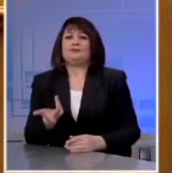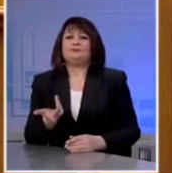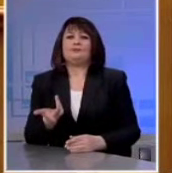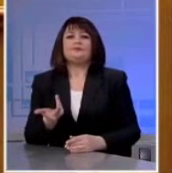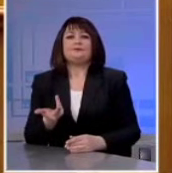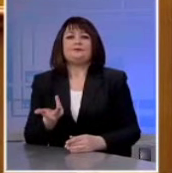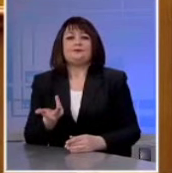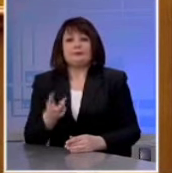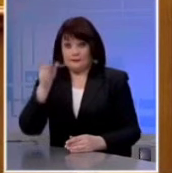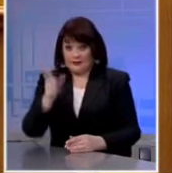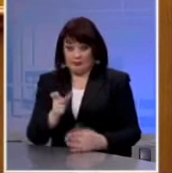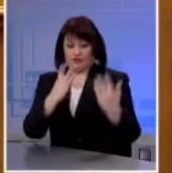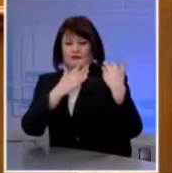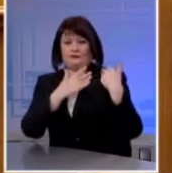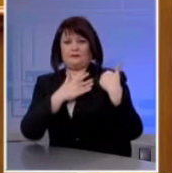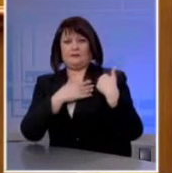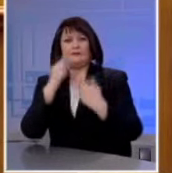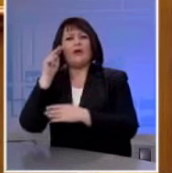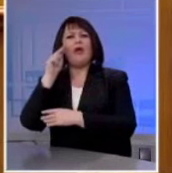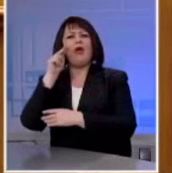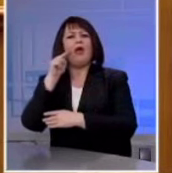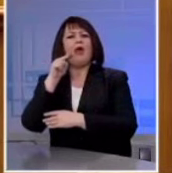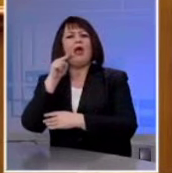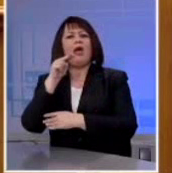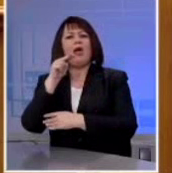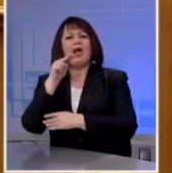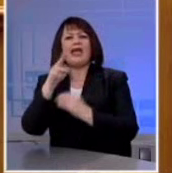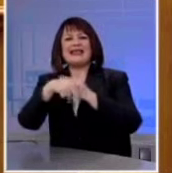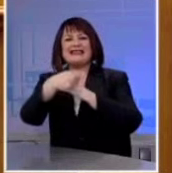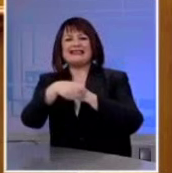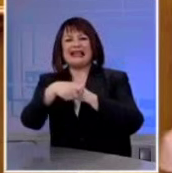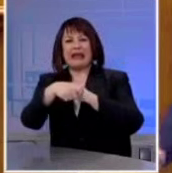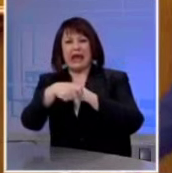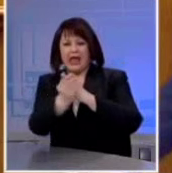ο εποπτεύων την εισαγγελία διαφθοράς